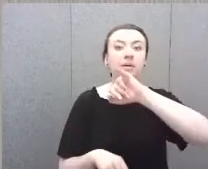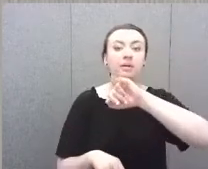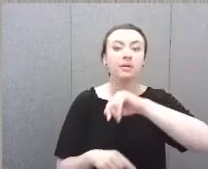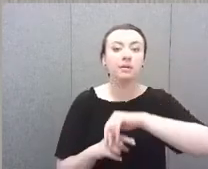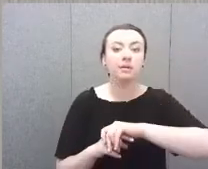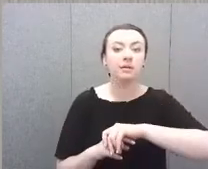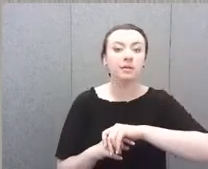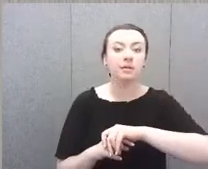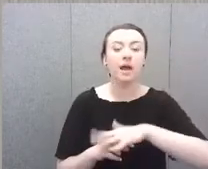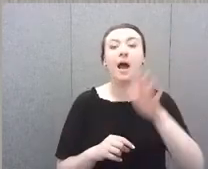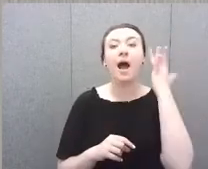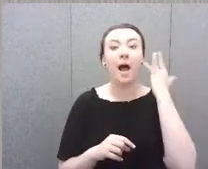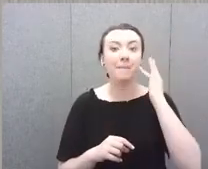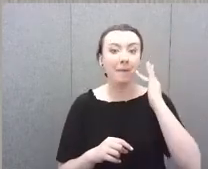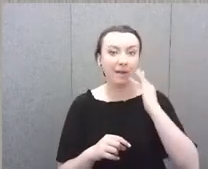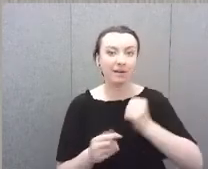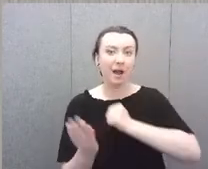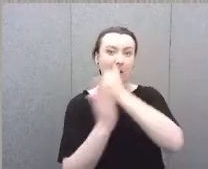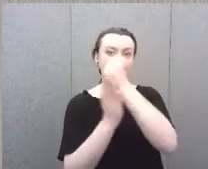также